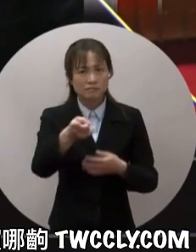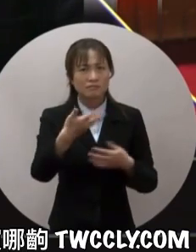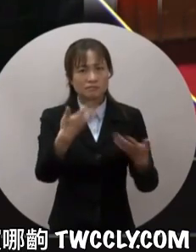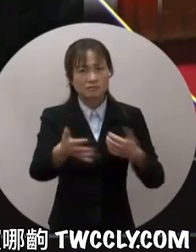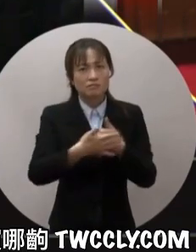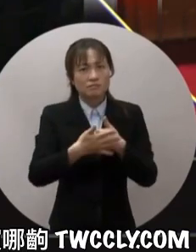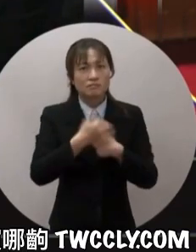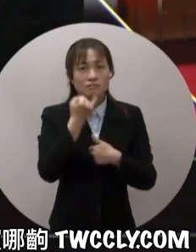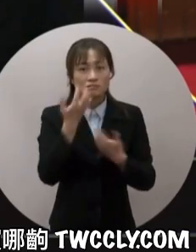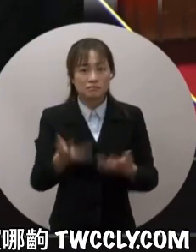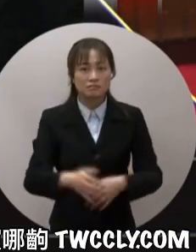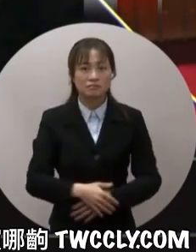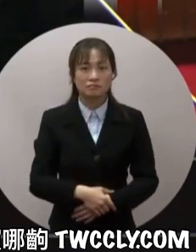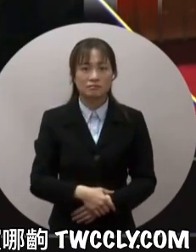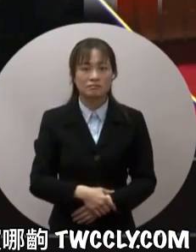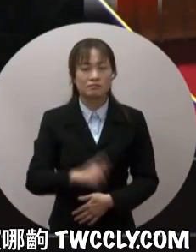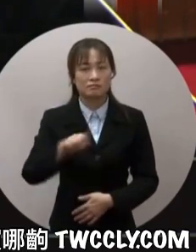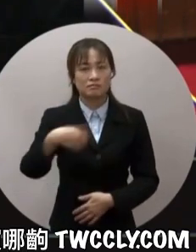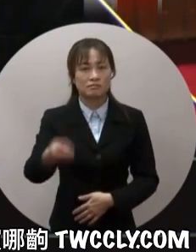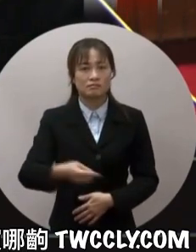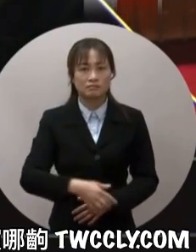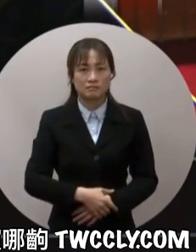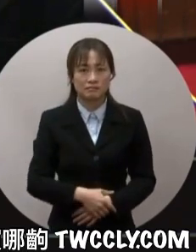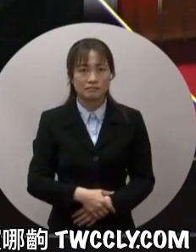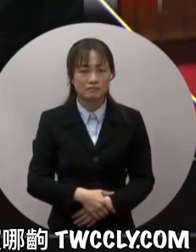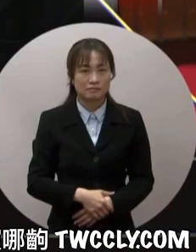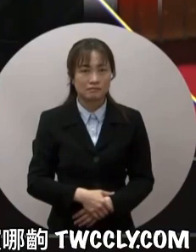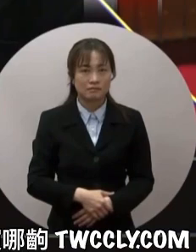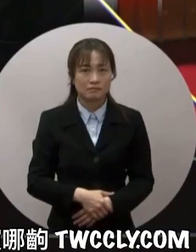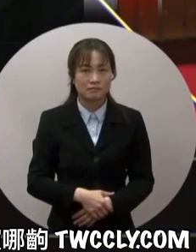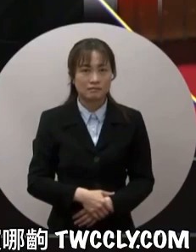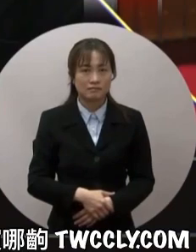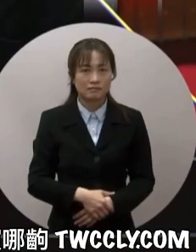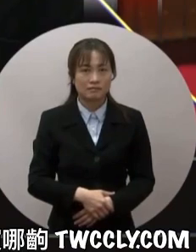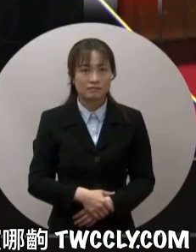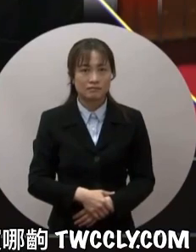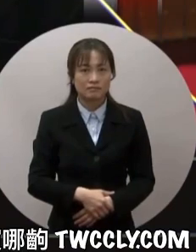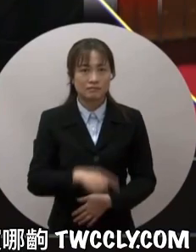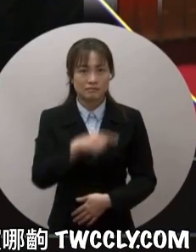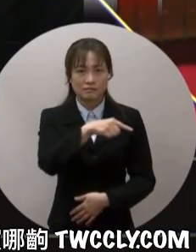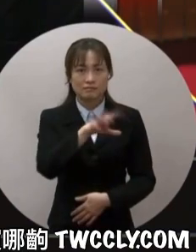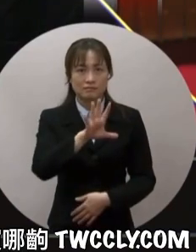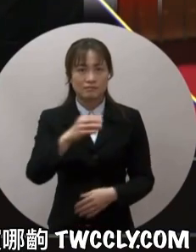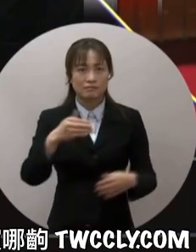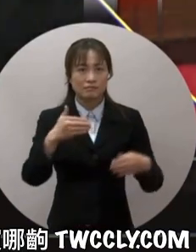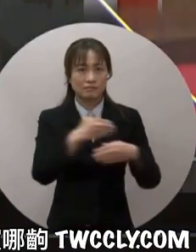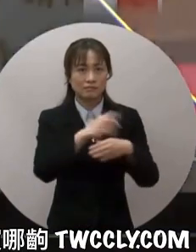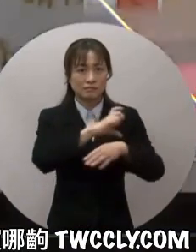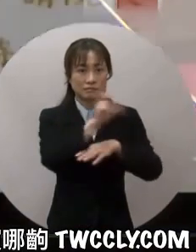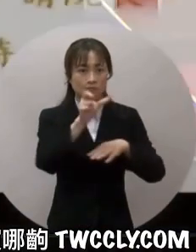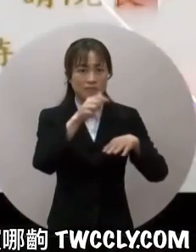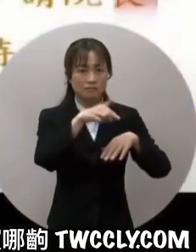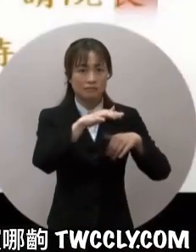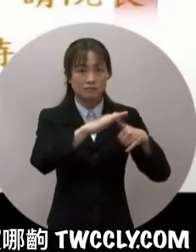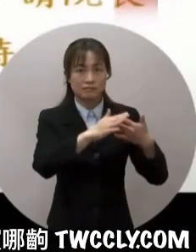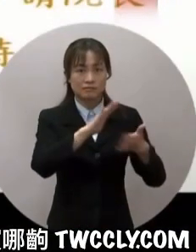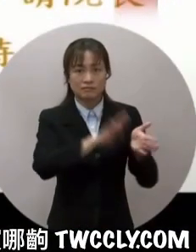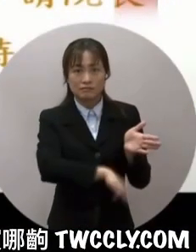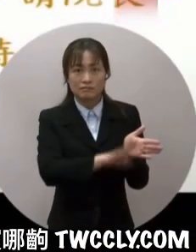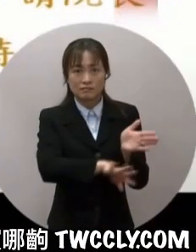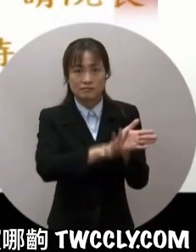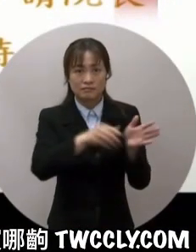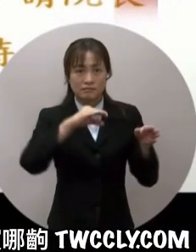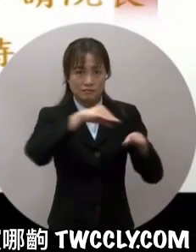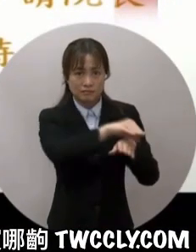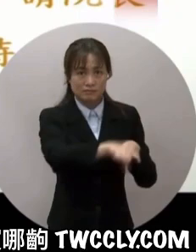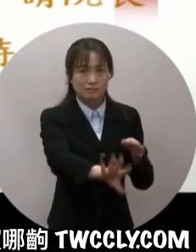好好再來要有一個交流到通宵的南邊隨便都沒有交流到以前有留